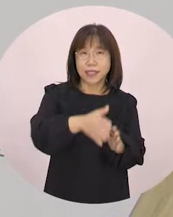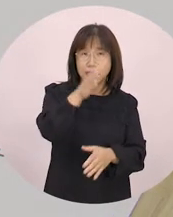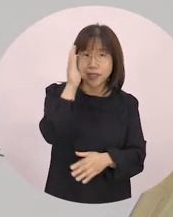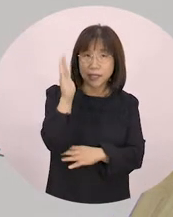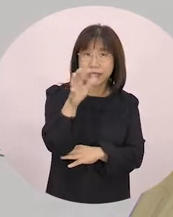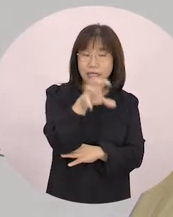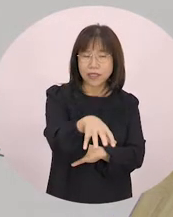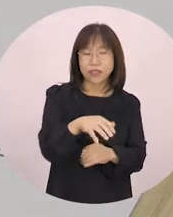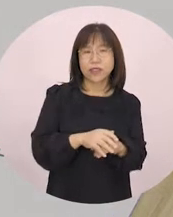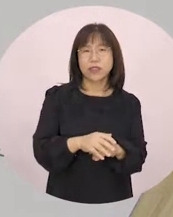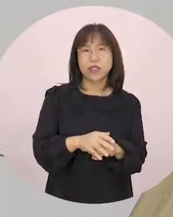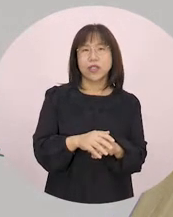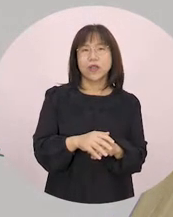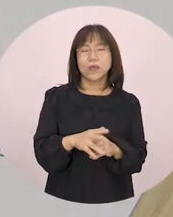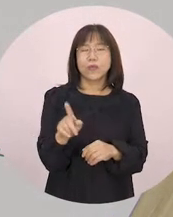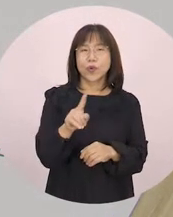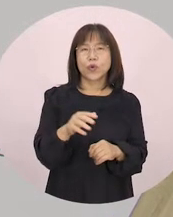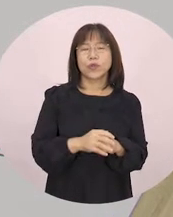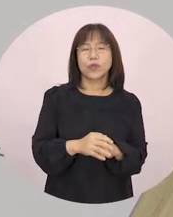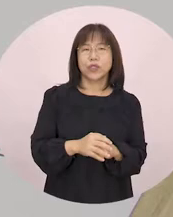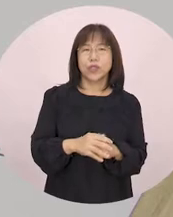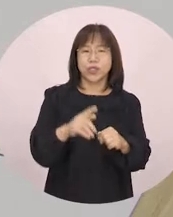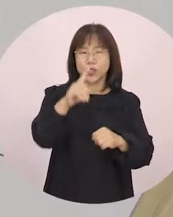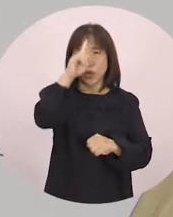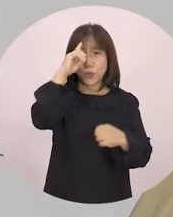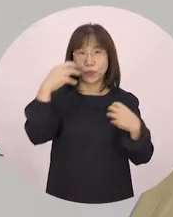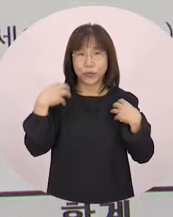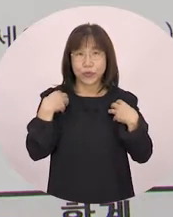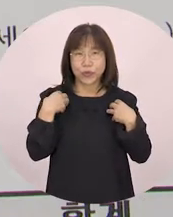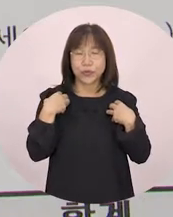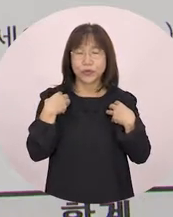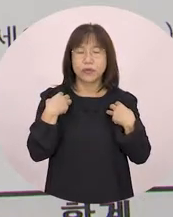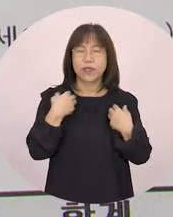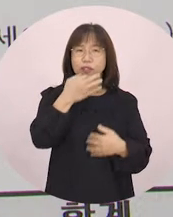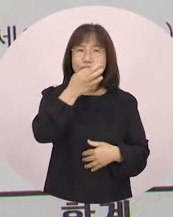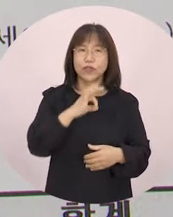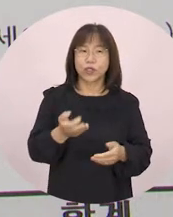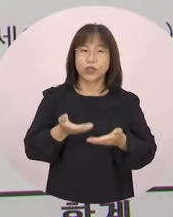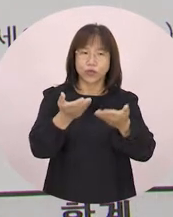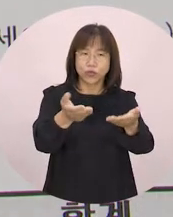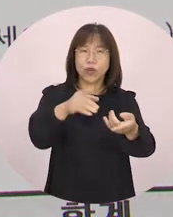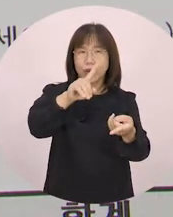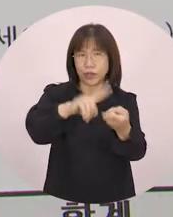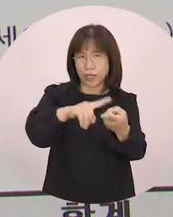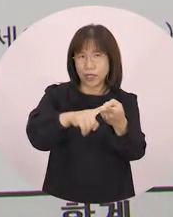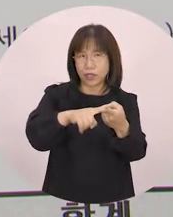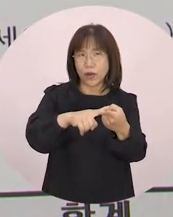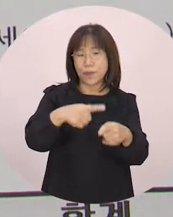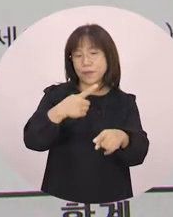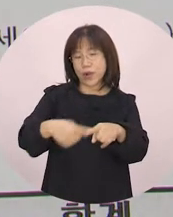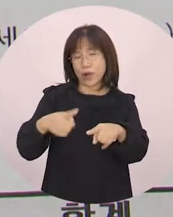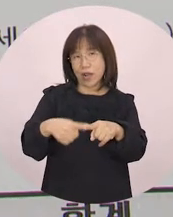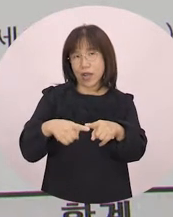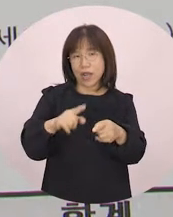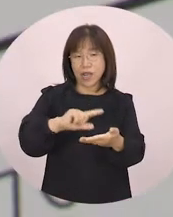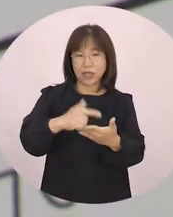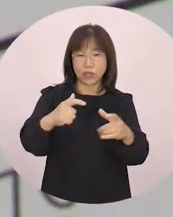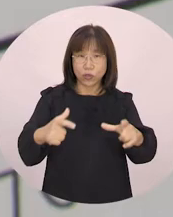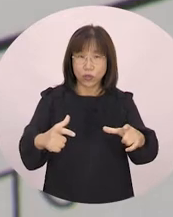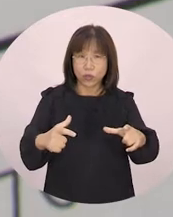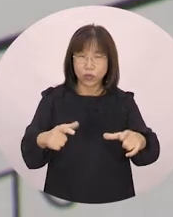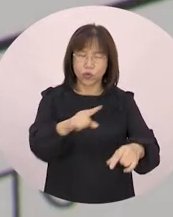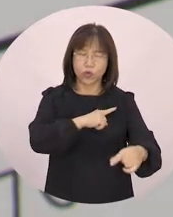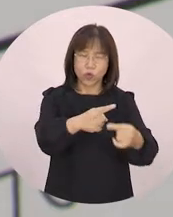적극적인 참여를 이끌어내기 위해 정부합동평가 기여도에 따라 자치구 실적을 측정했습니다. 이에 강서구는